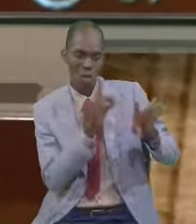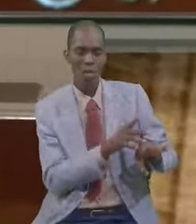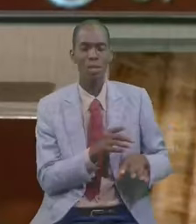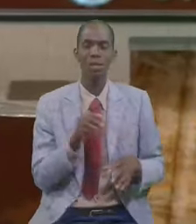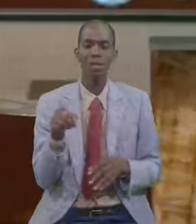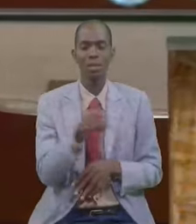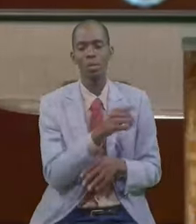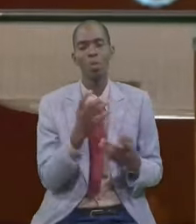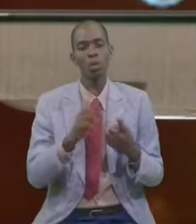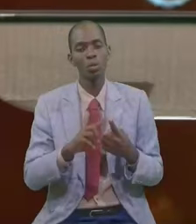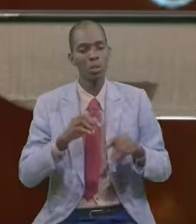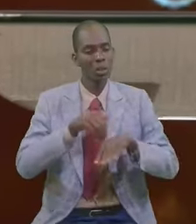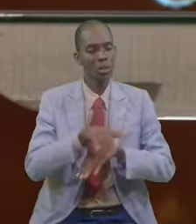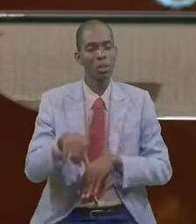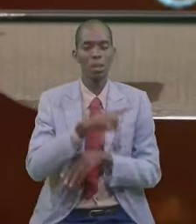ici que